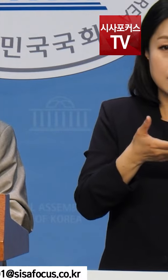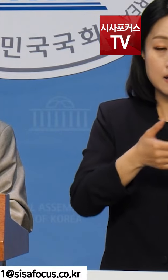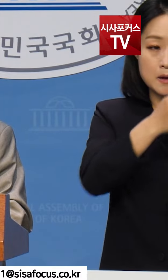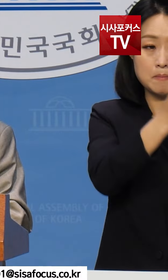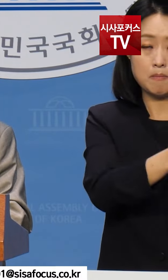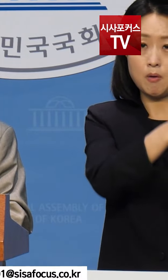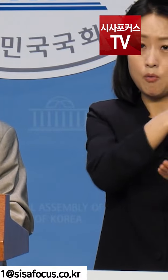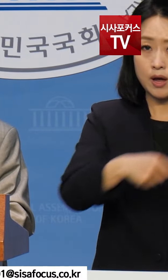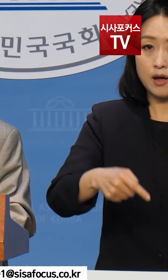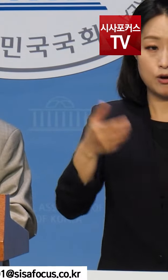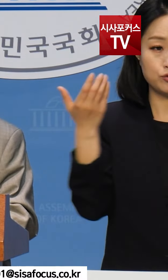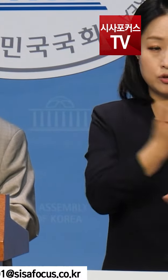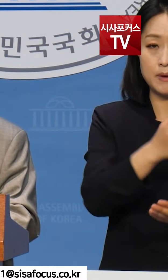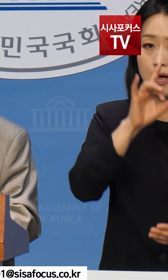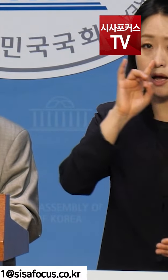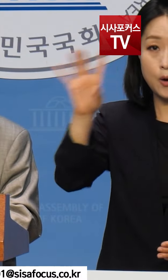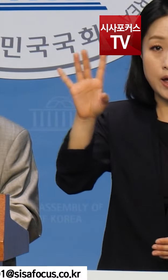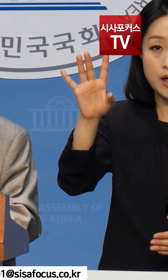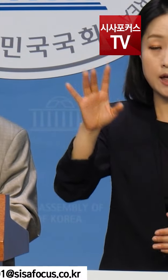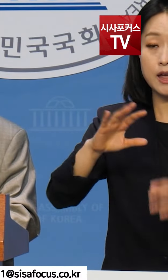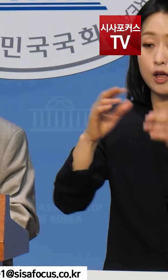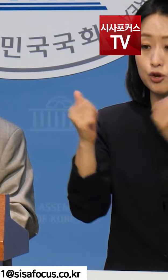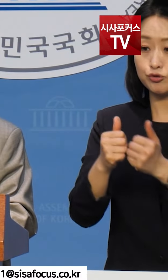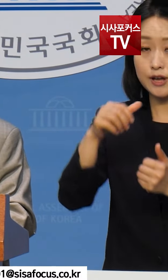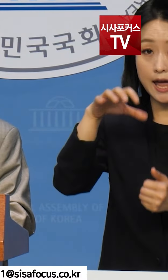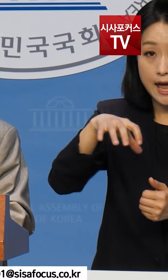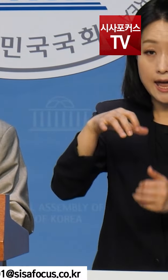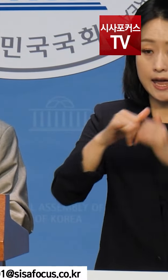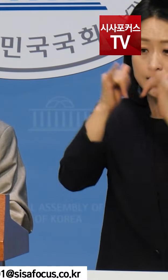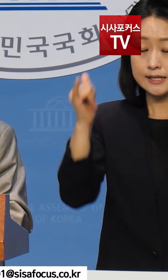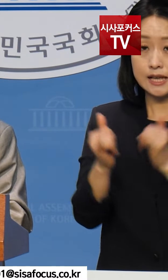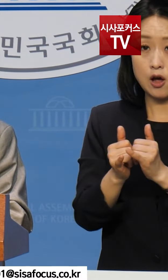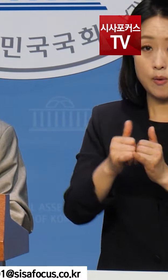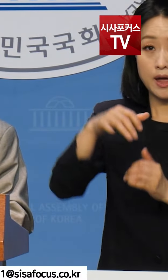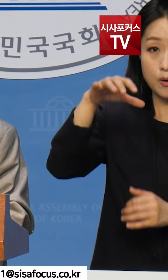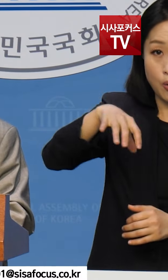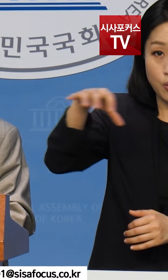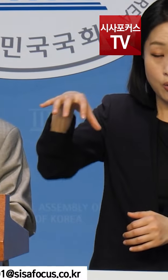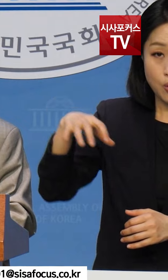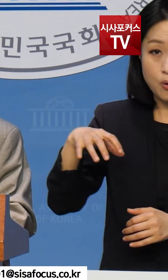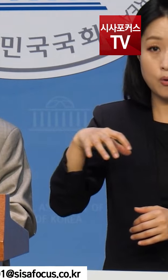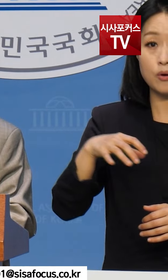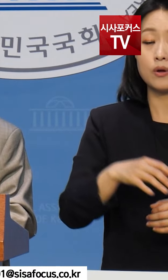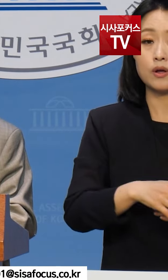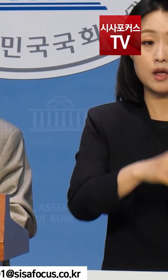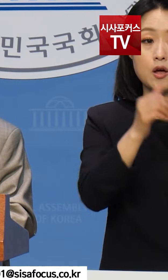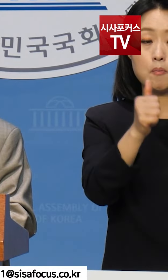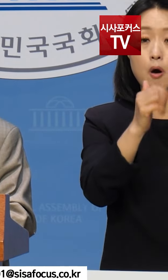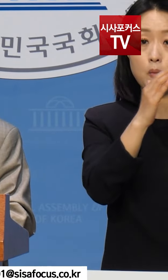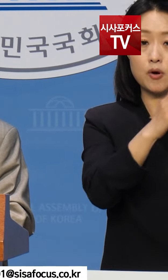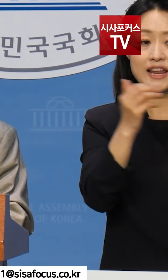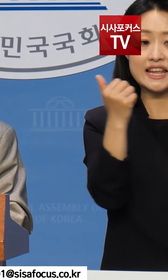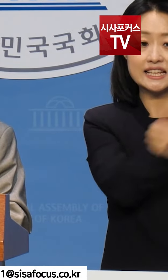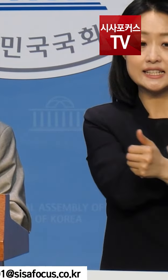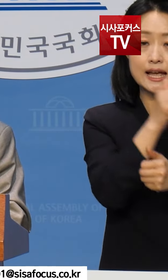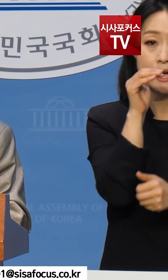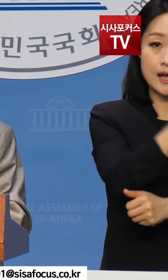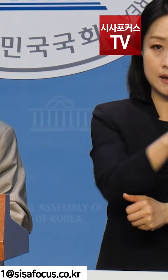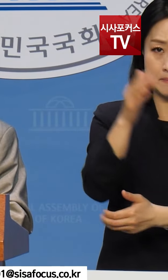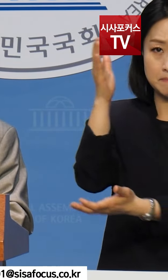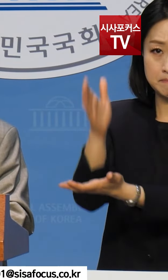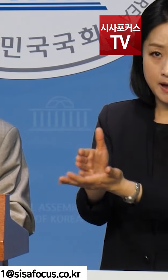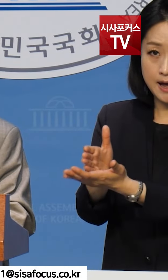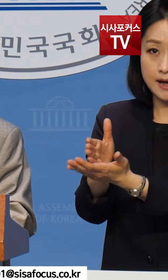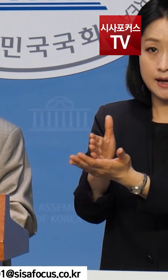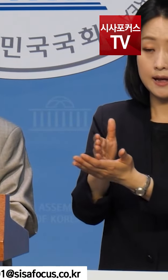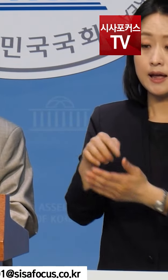됩니다. 국회나 사회단체가 법원의 인사에까지 관여하게 되게 하면 안 되고